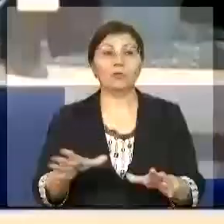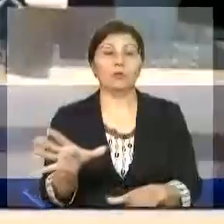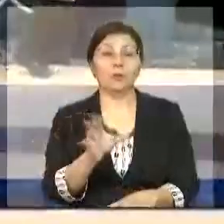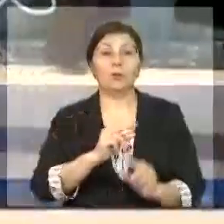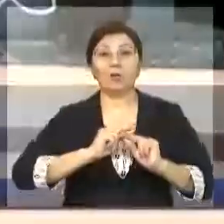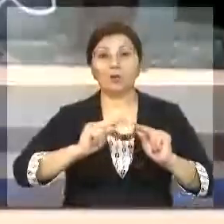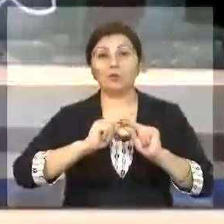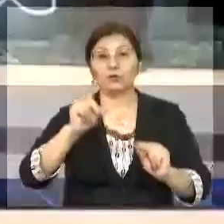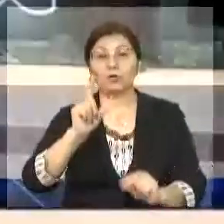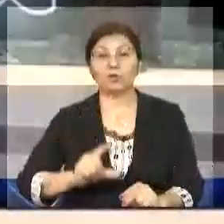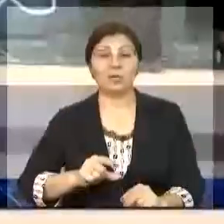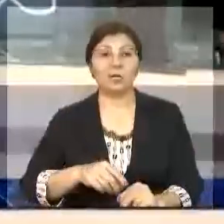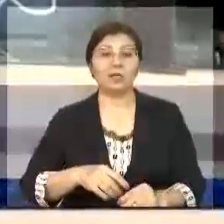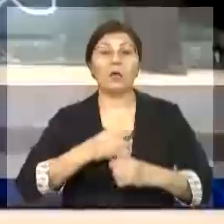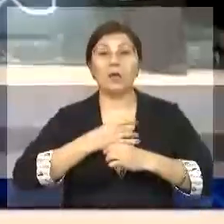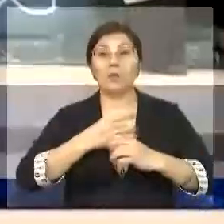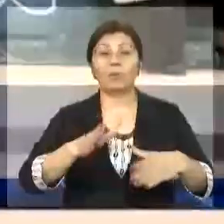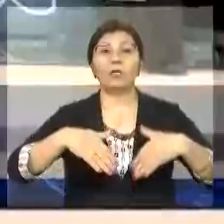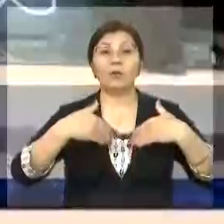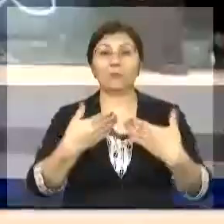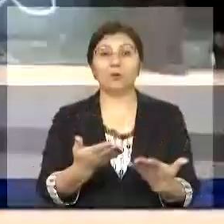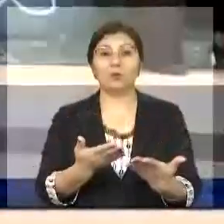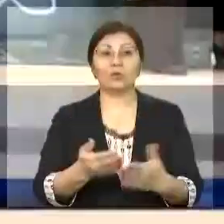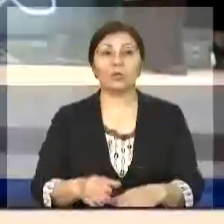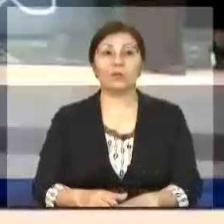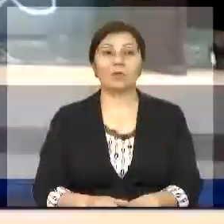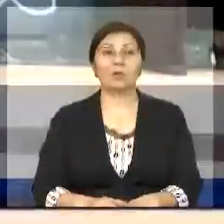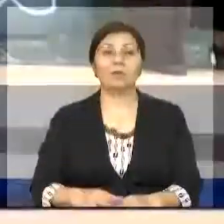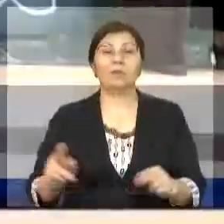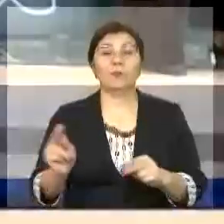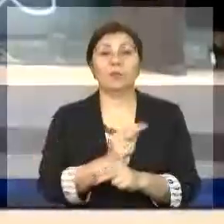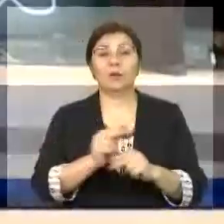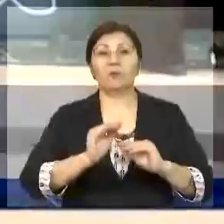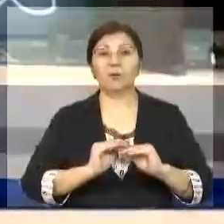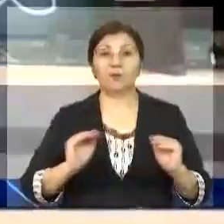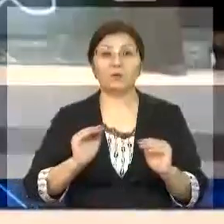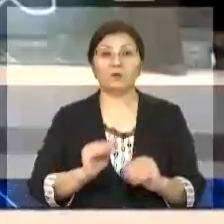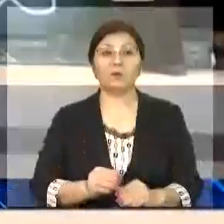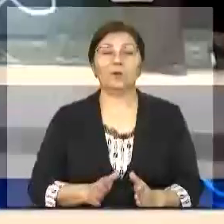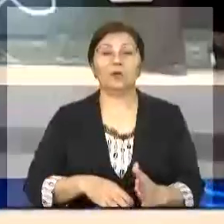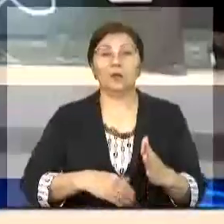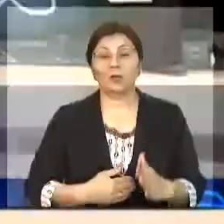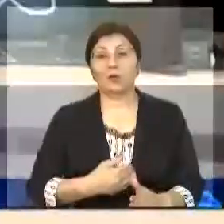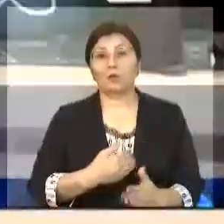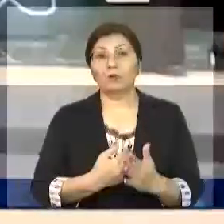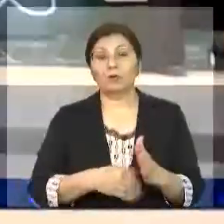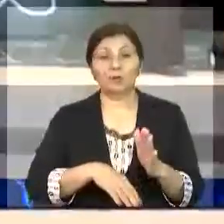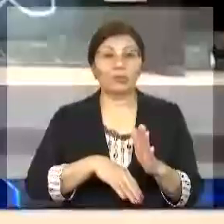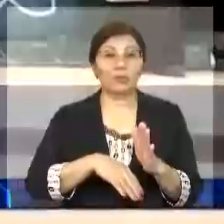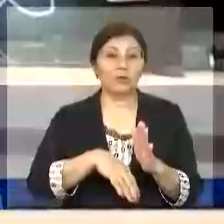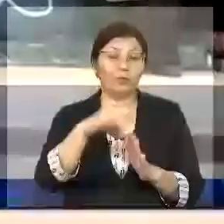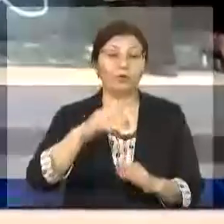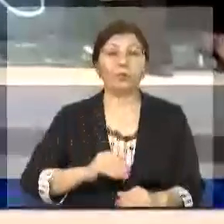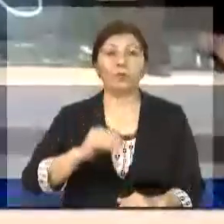осы кәсіби мерекелермен құттықтаймын. Шын жүректен мына тәрбиелеп жатқан шәкірттеріміз үлкен азамат болып, дендері